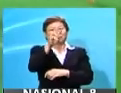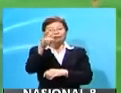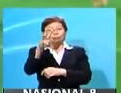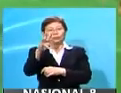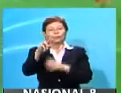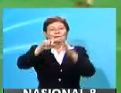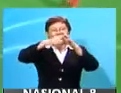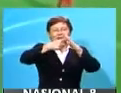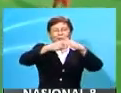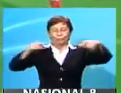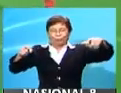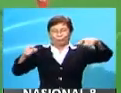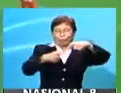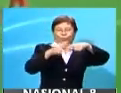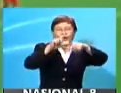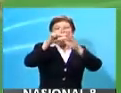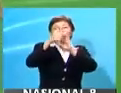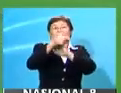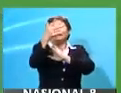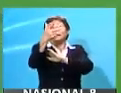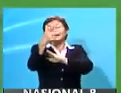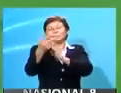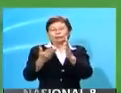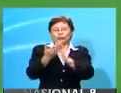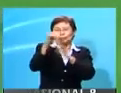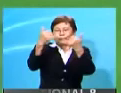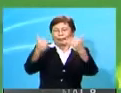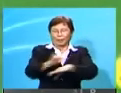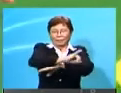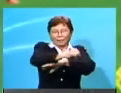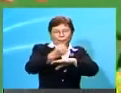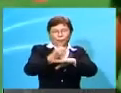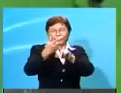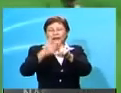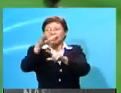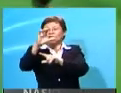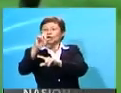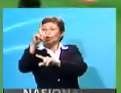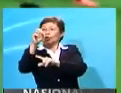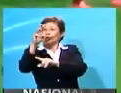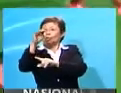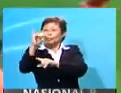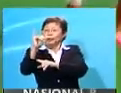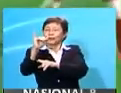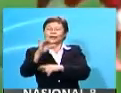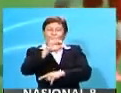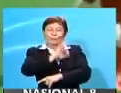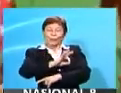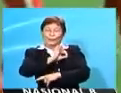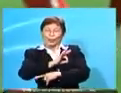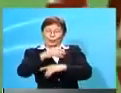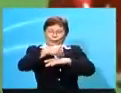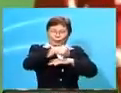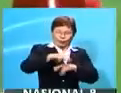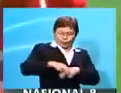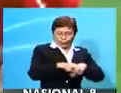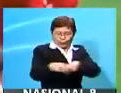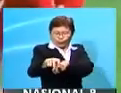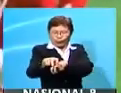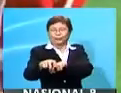membuka tirai jaringan seawal minit ketiga menerusi pemainimport dariombiawin yang memanfaatkan hantaran